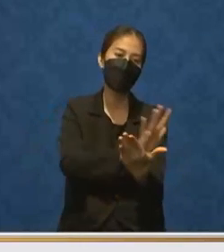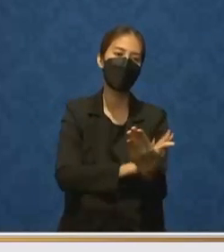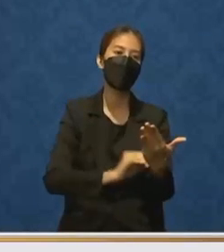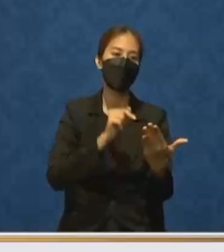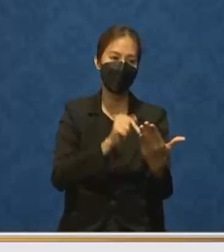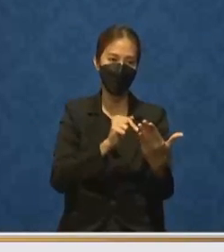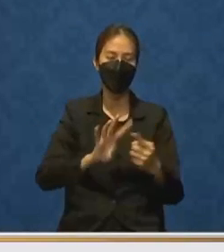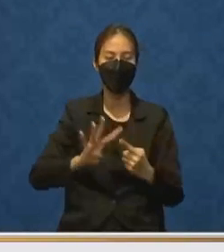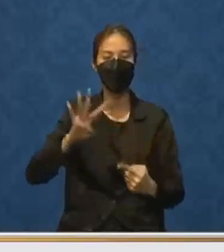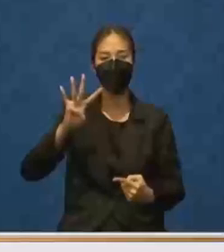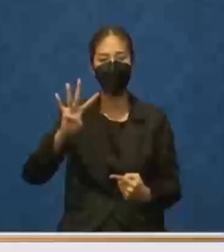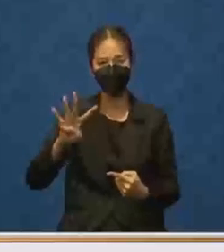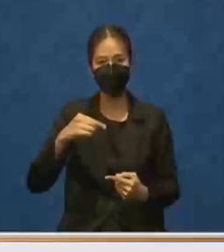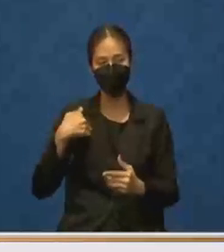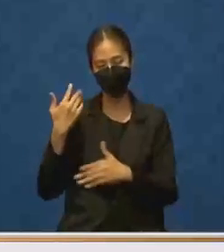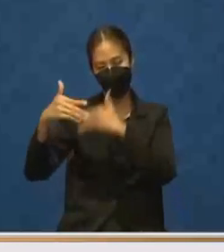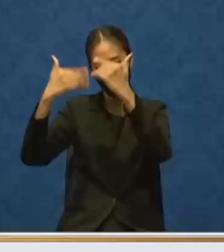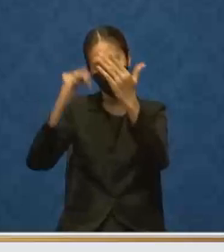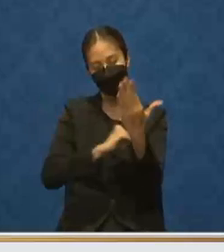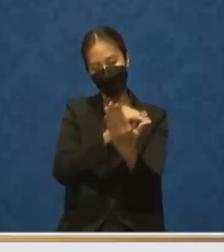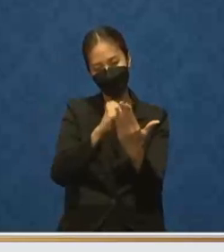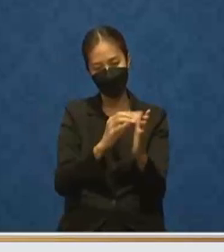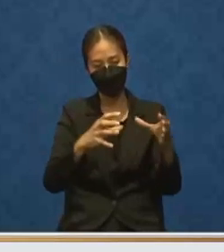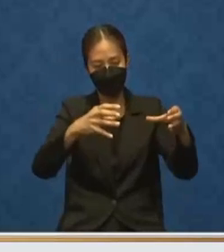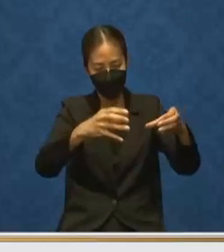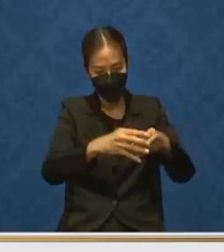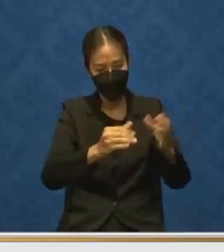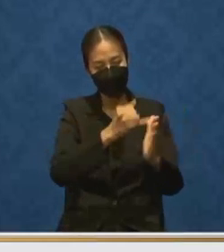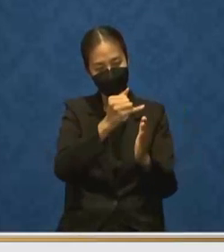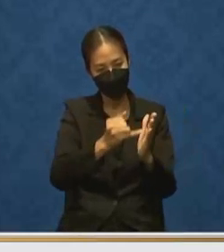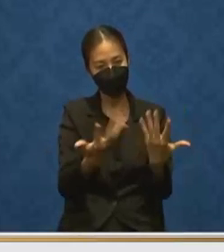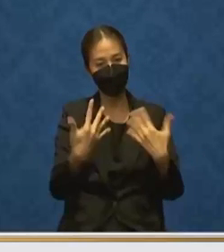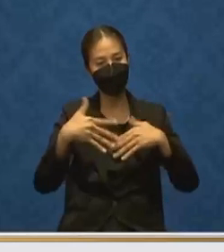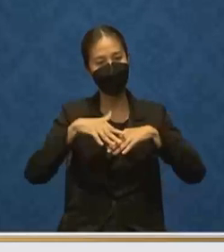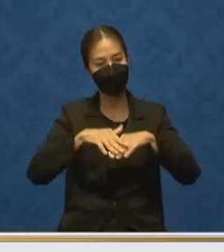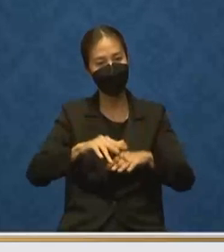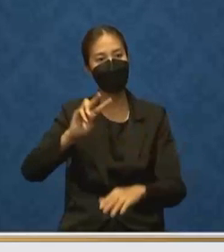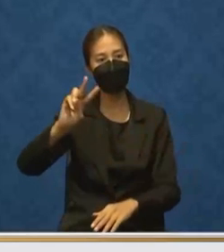4. การส่งเสริมการพัฒนาจังหวัดและกลุ่มจังหวัดแบบบูรณาการงบประมาณ